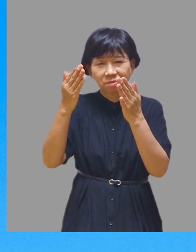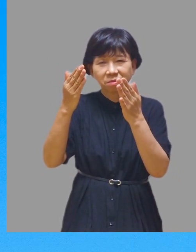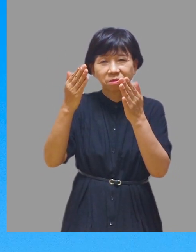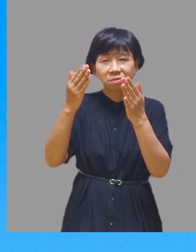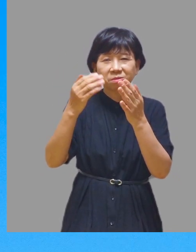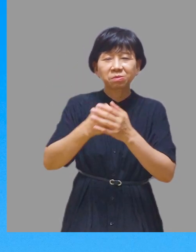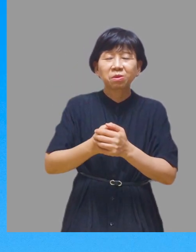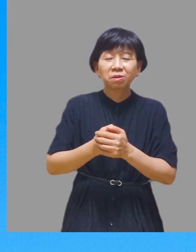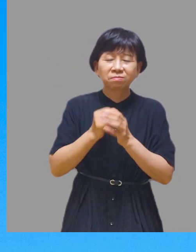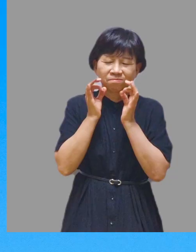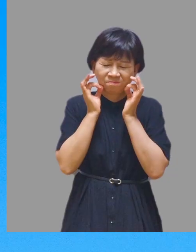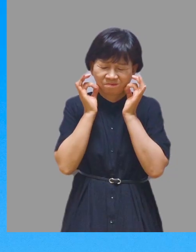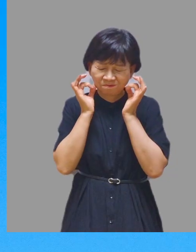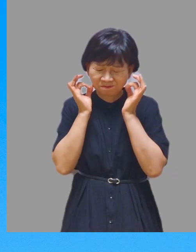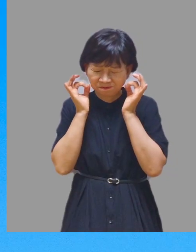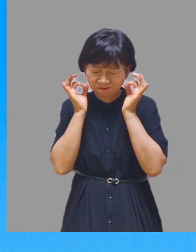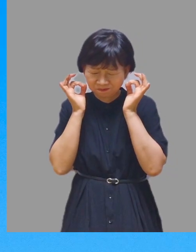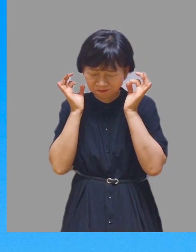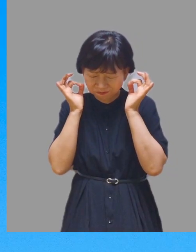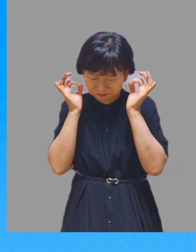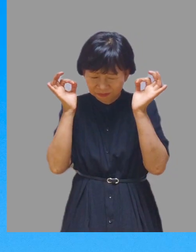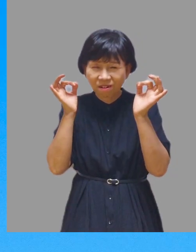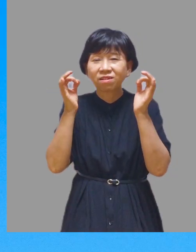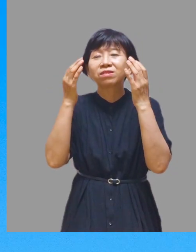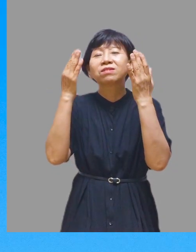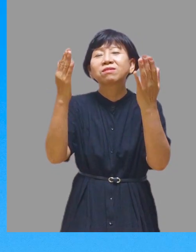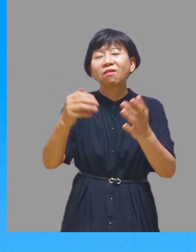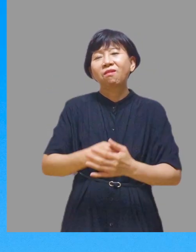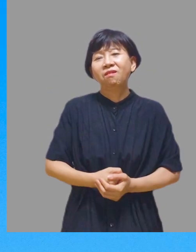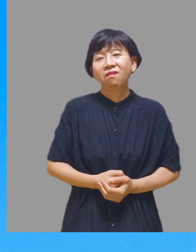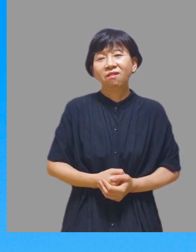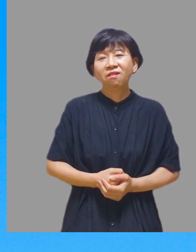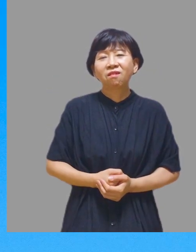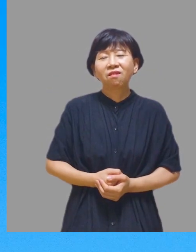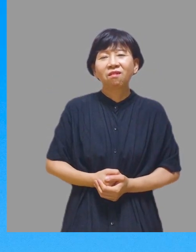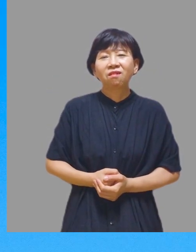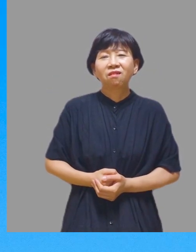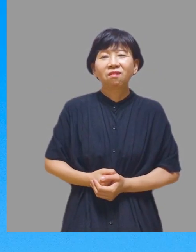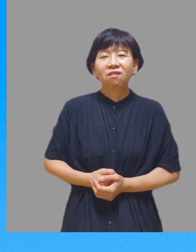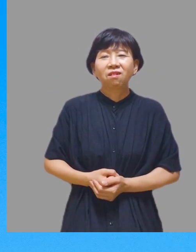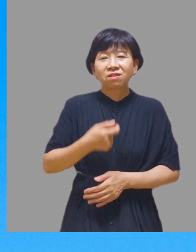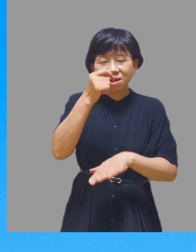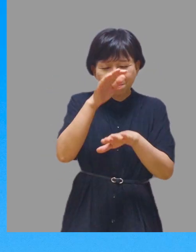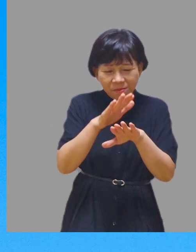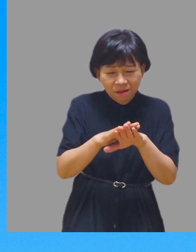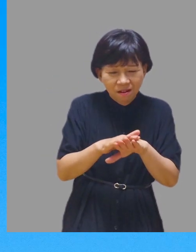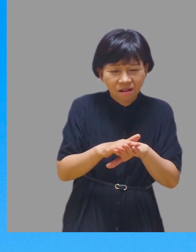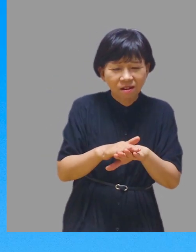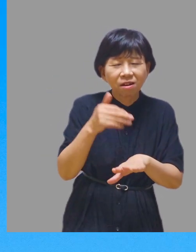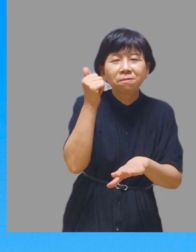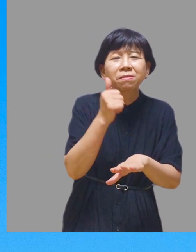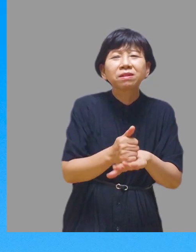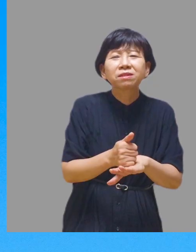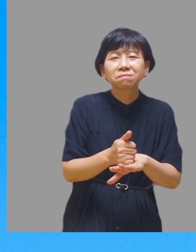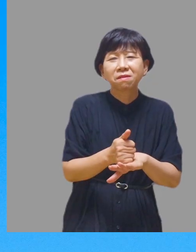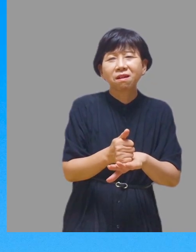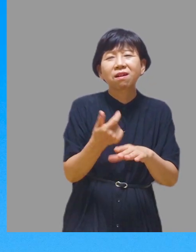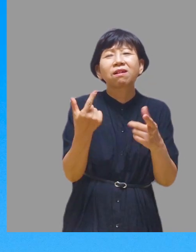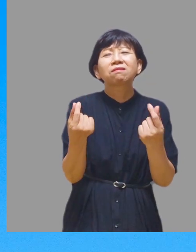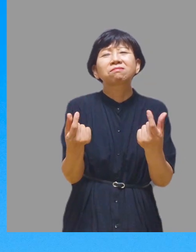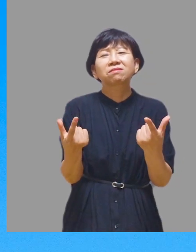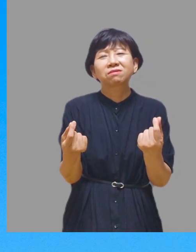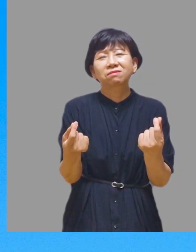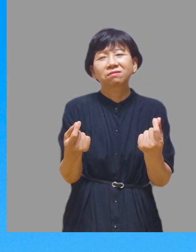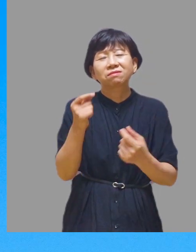정말 전심을 다해 드리는 분들 계세요. 이 예배가 마지막 예배구나 생각하면서